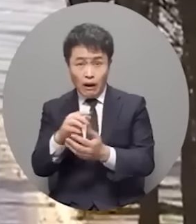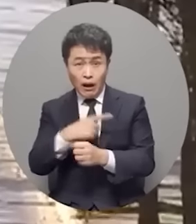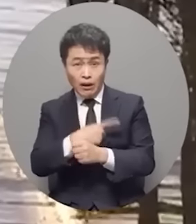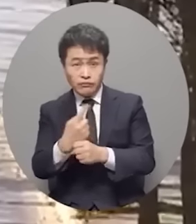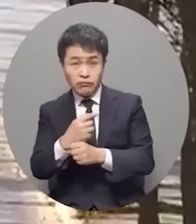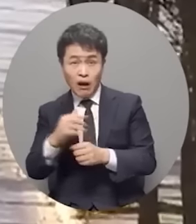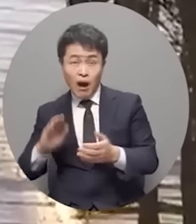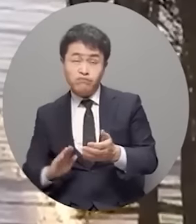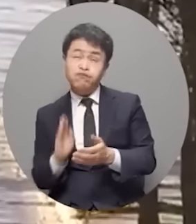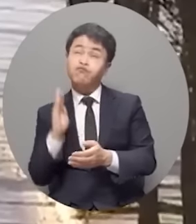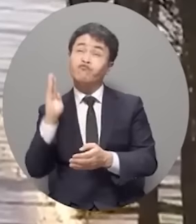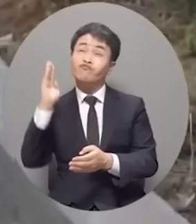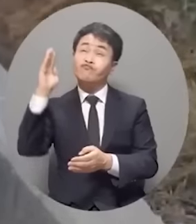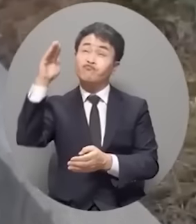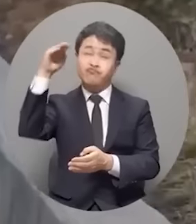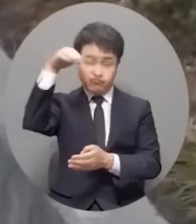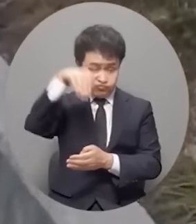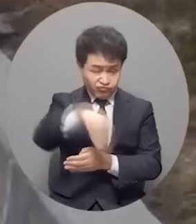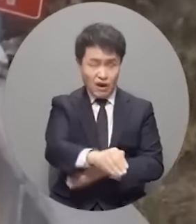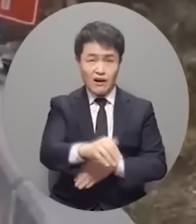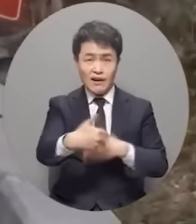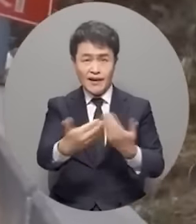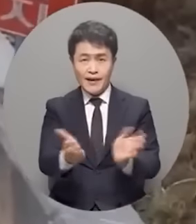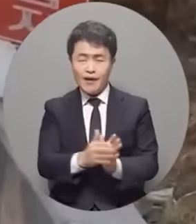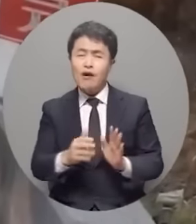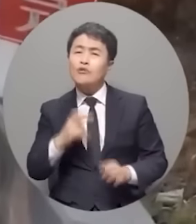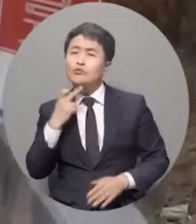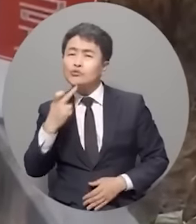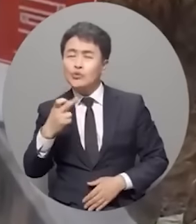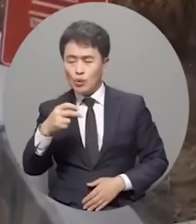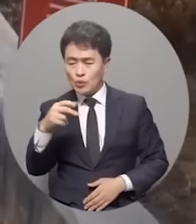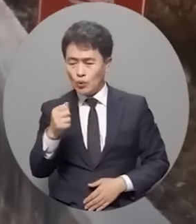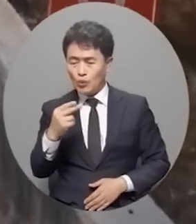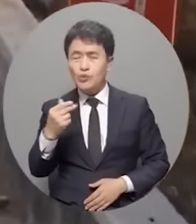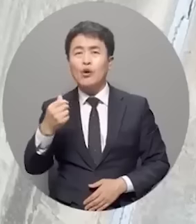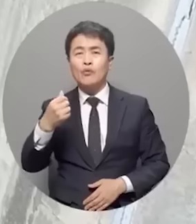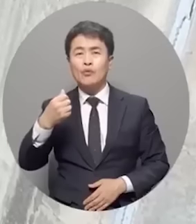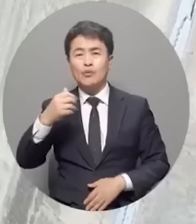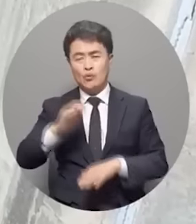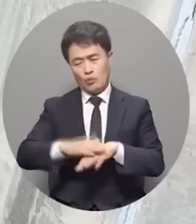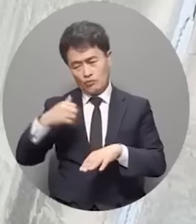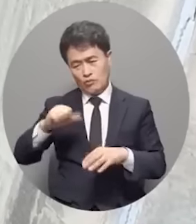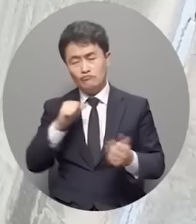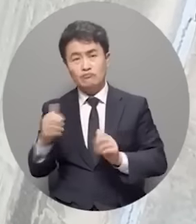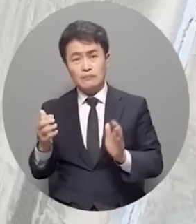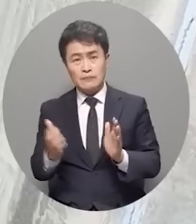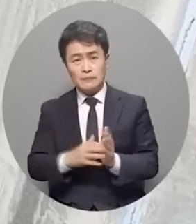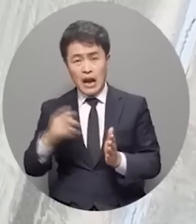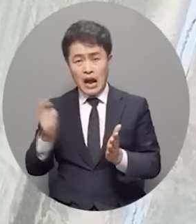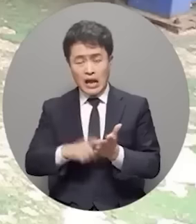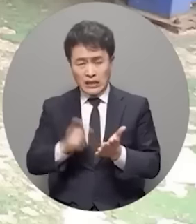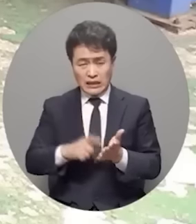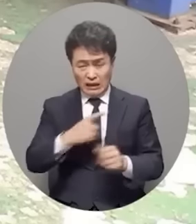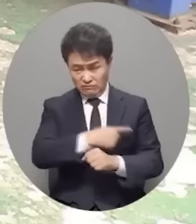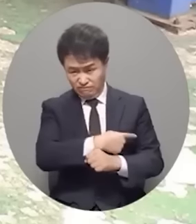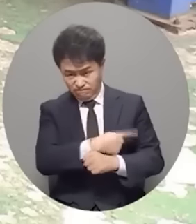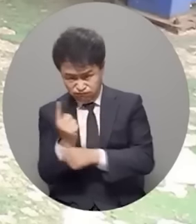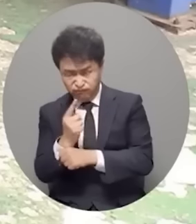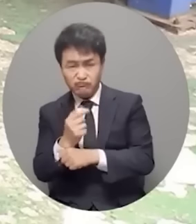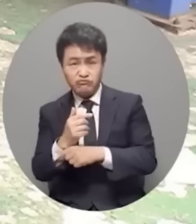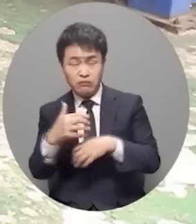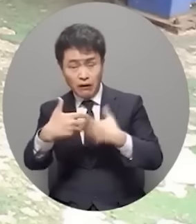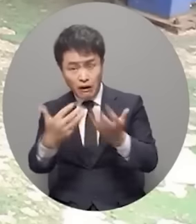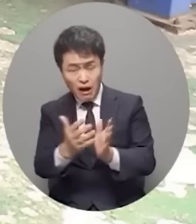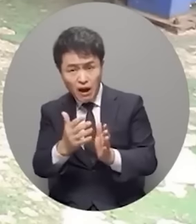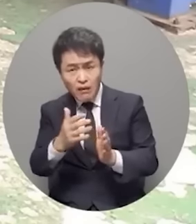공중에 떴다가 추락했습니다. 이 사고로 12살 도영군이 숨졌습니다. 급발진으로 추정되는 이런 사고의 원인을